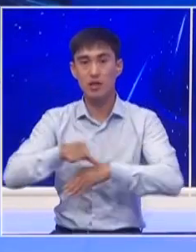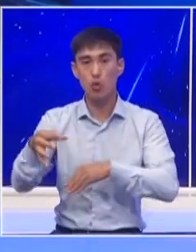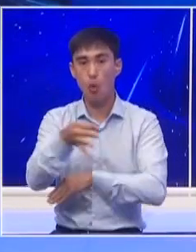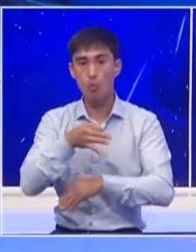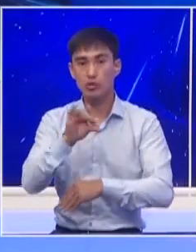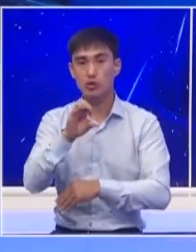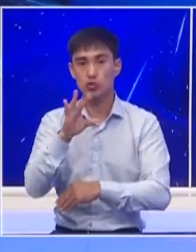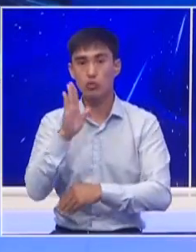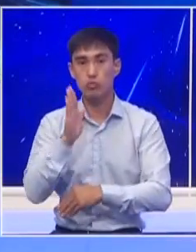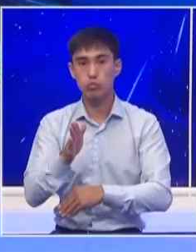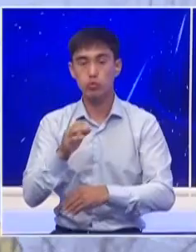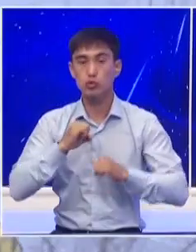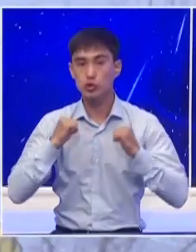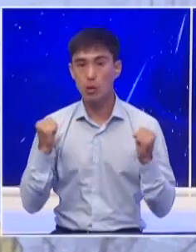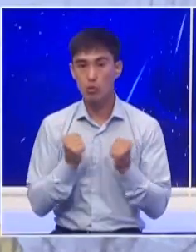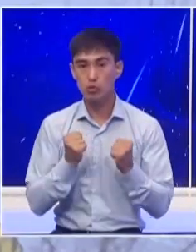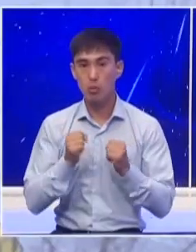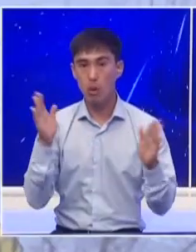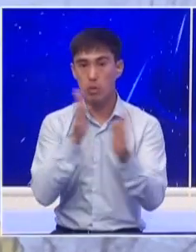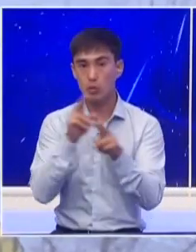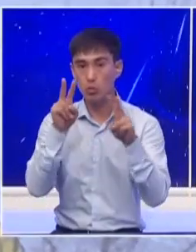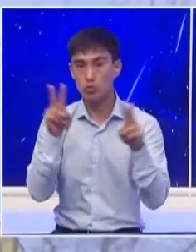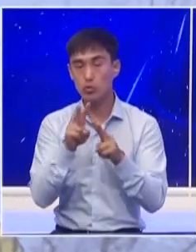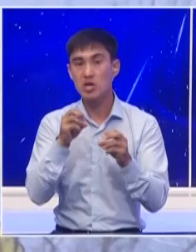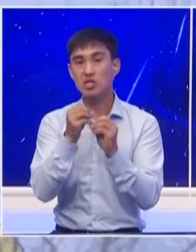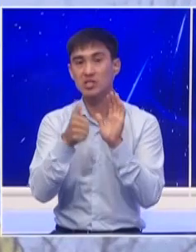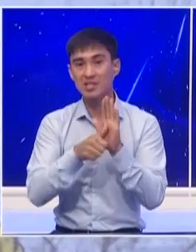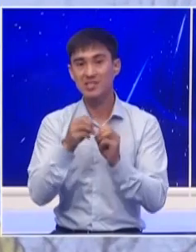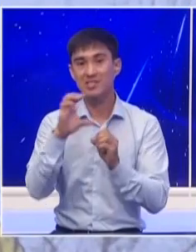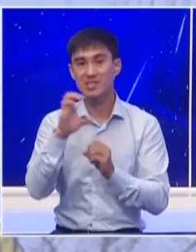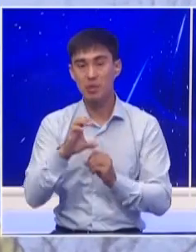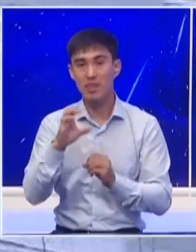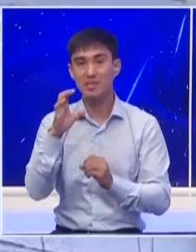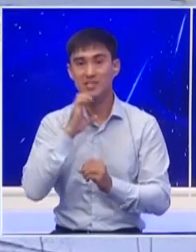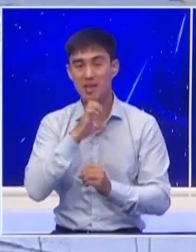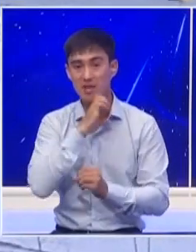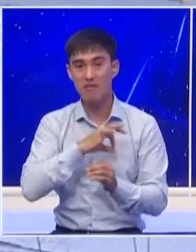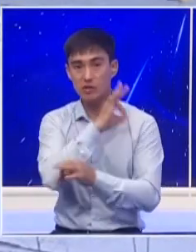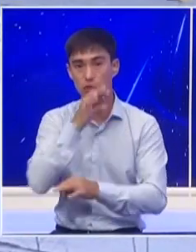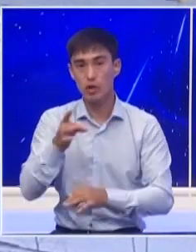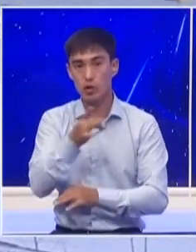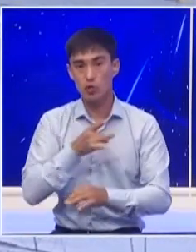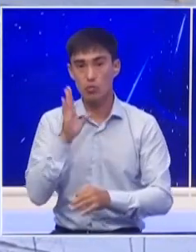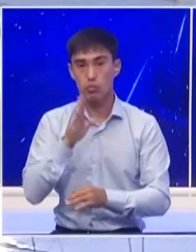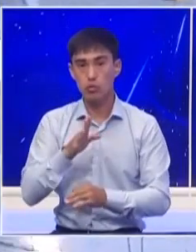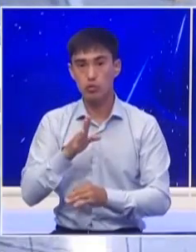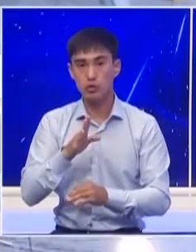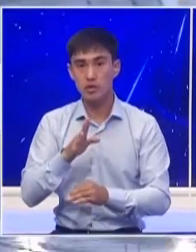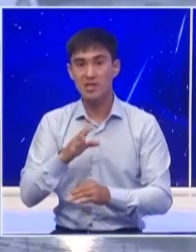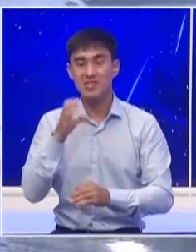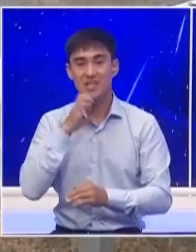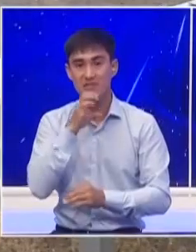области ЖТСУ ожидаются заморозки. По прогнозу, 16 сентября на севере и востоке региона будет